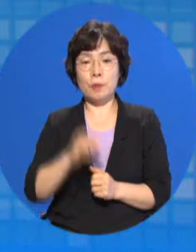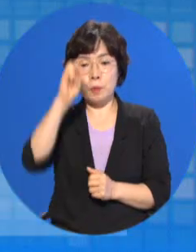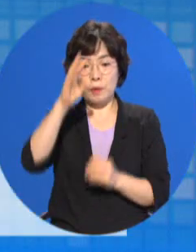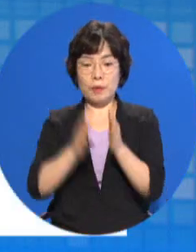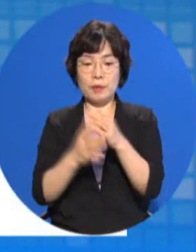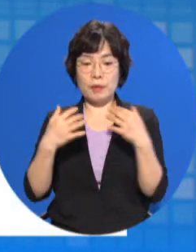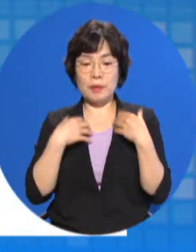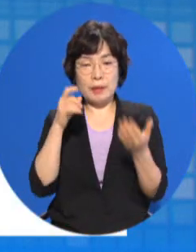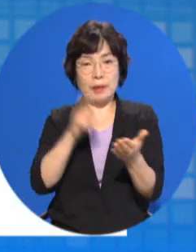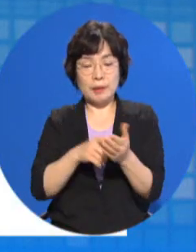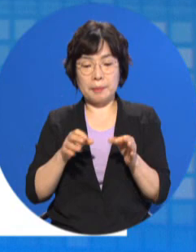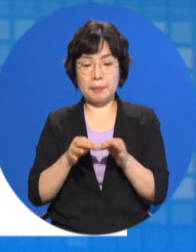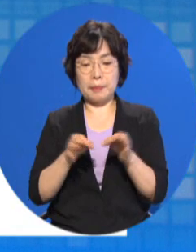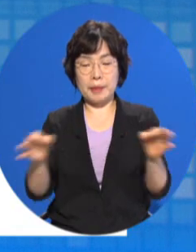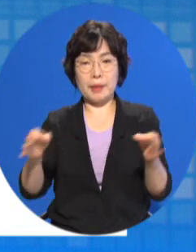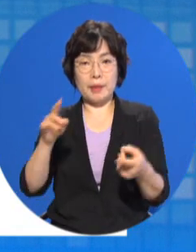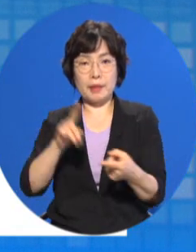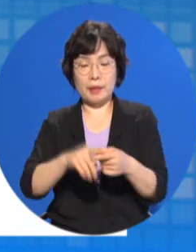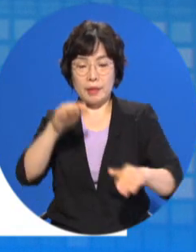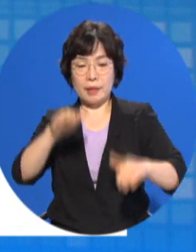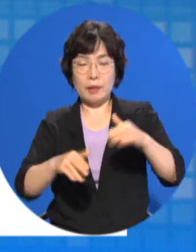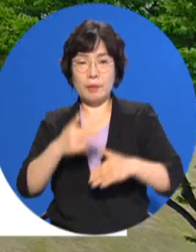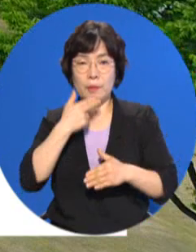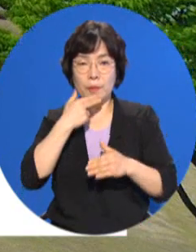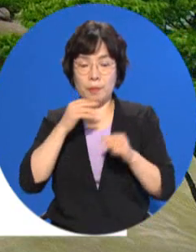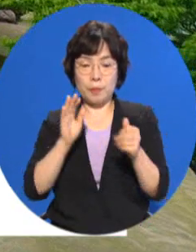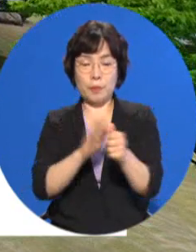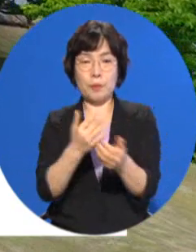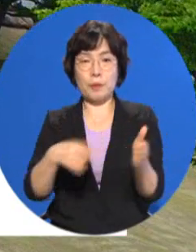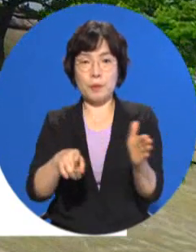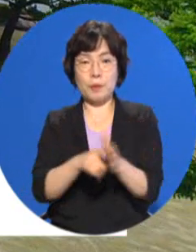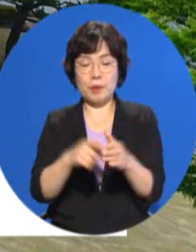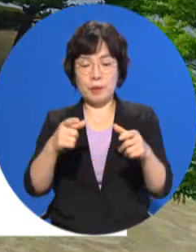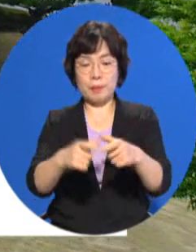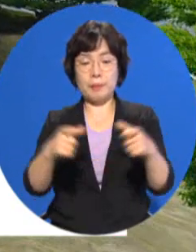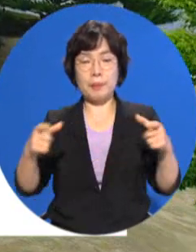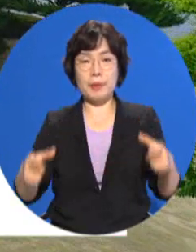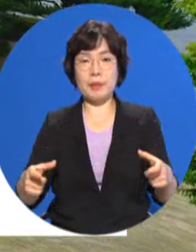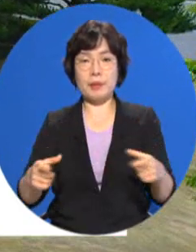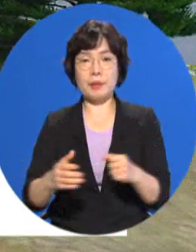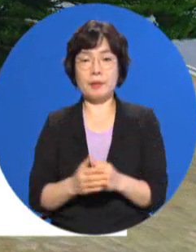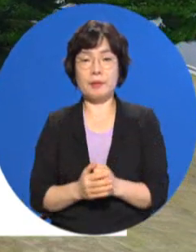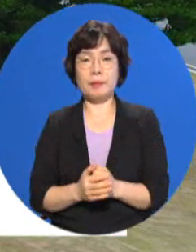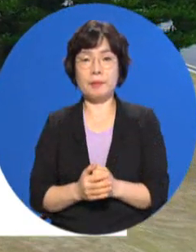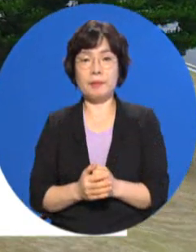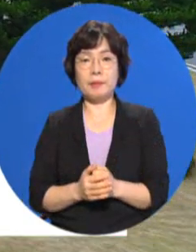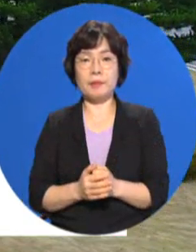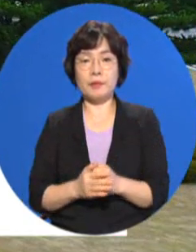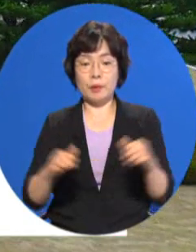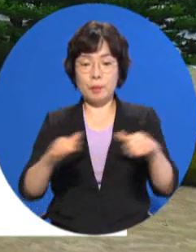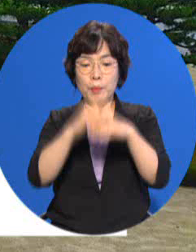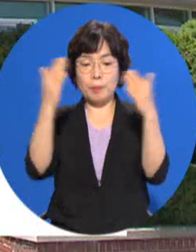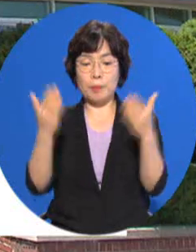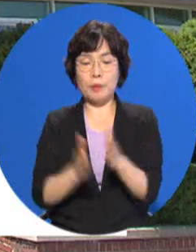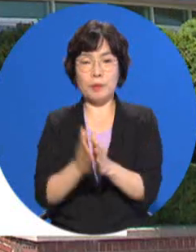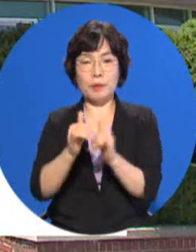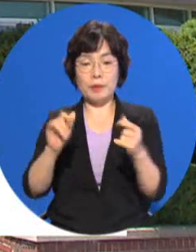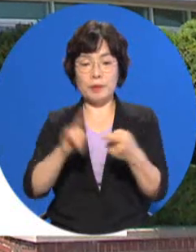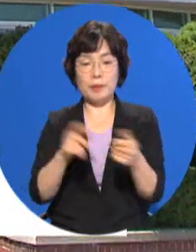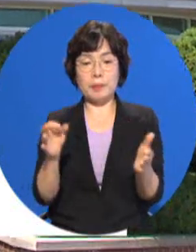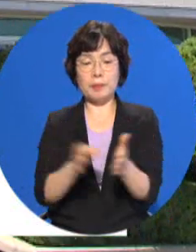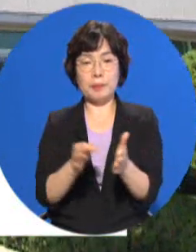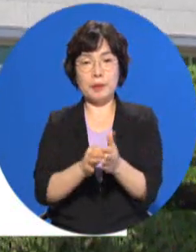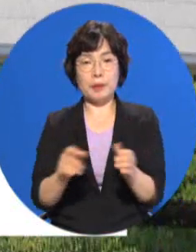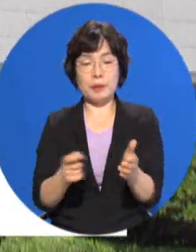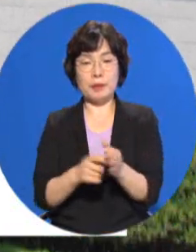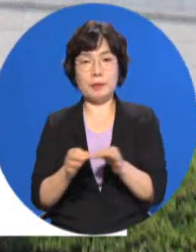광양시가 긴급 재난 생활비의 차별 없는 지원을 위해 지급 범위를 확대합니다. 광양시는 전 시민들을 대상으로 긴급 재난